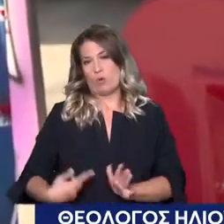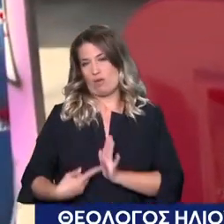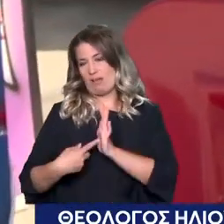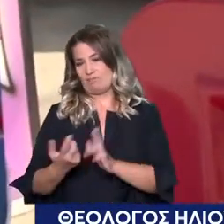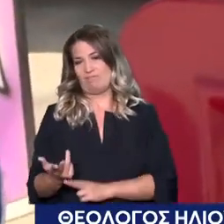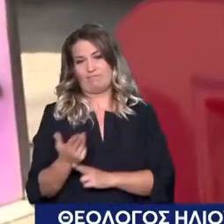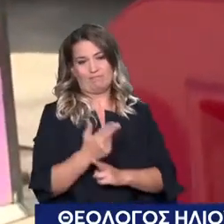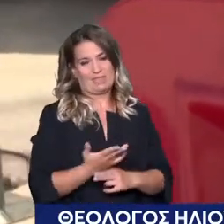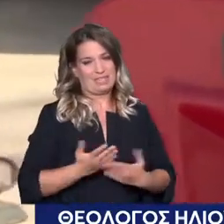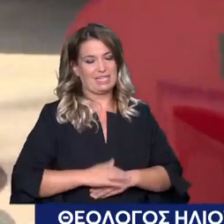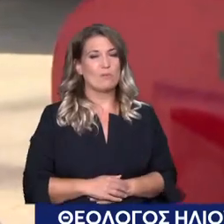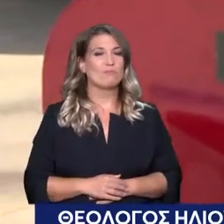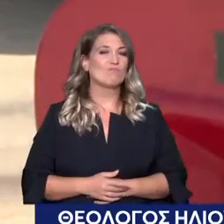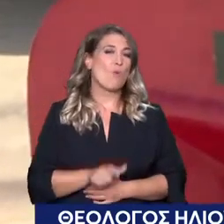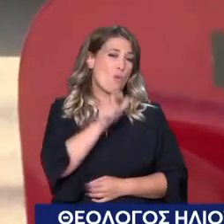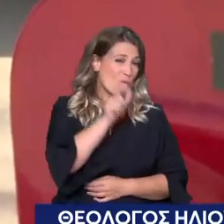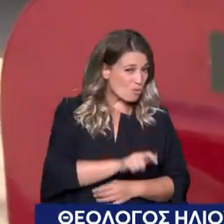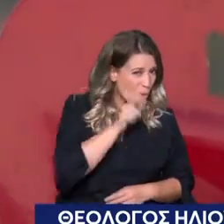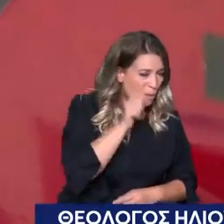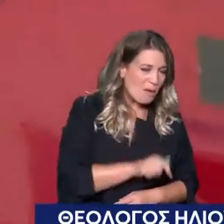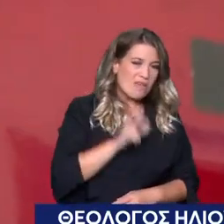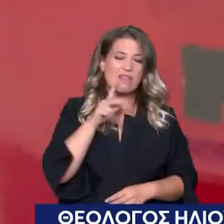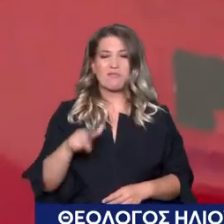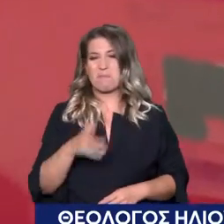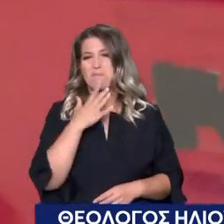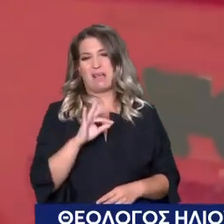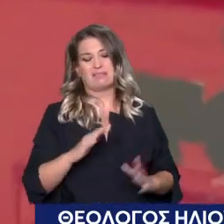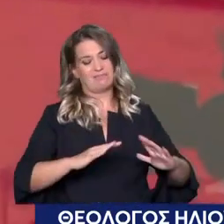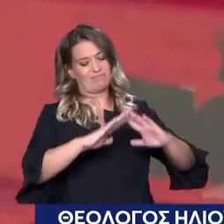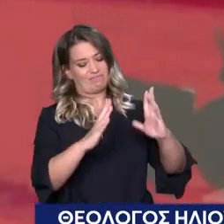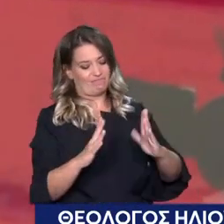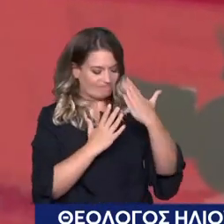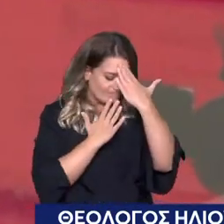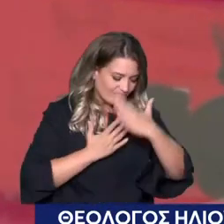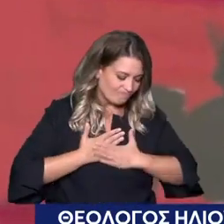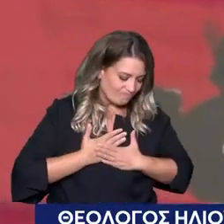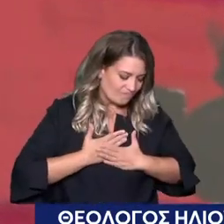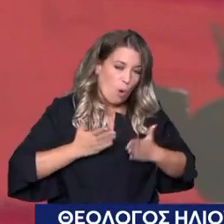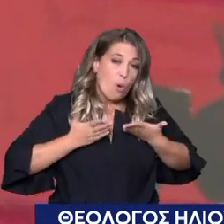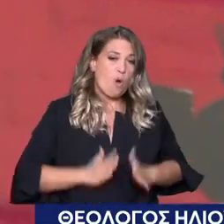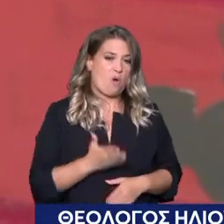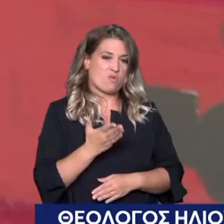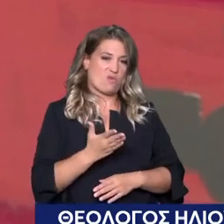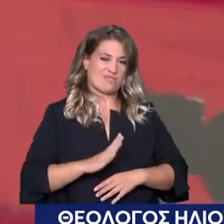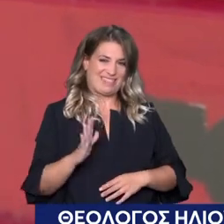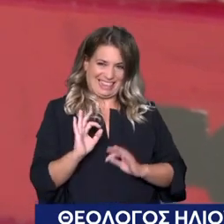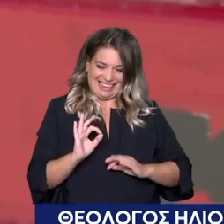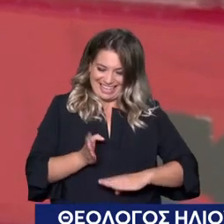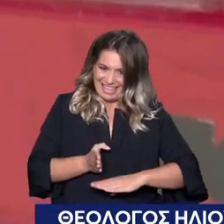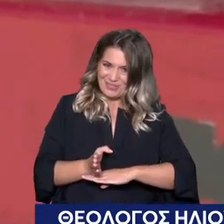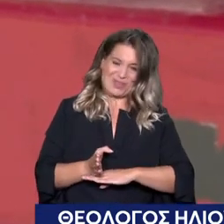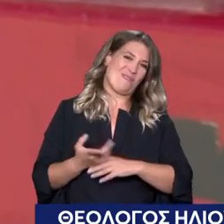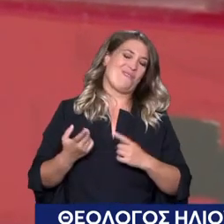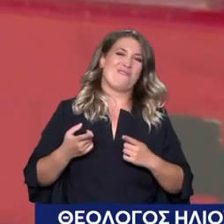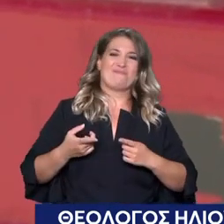ο πατέρας του Γιάννη και ο αδελφός του έφτιαξαν ένα μνημείο στη μνήμη του 19χρονου εδώ στην είσοδο του Λούνα Πάρκ, εδώ που είχαν μπει μαζί πριν